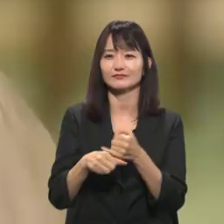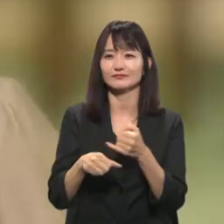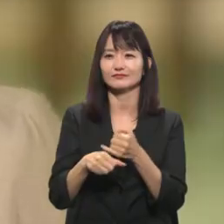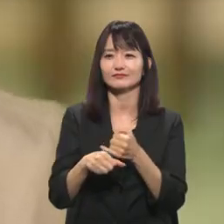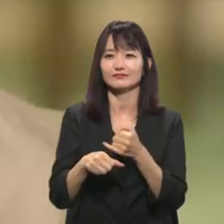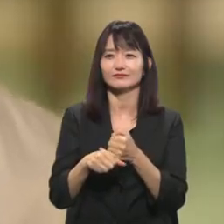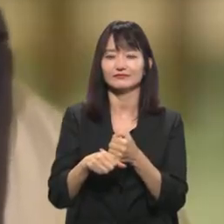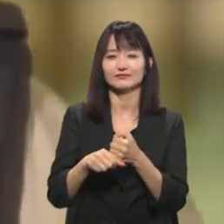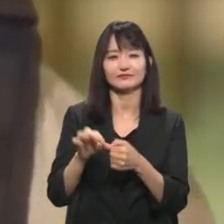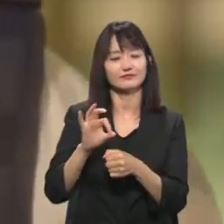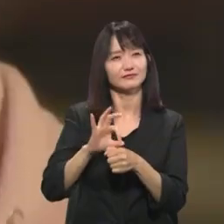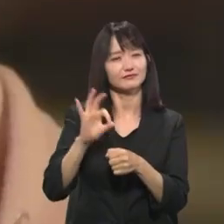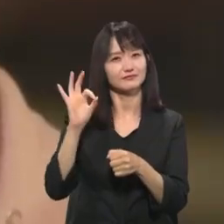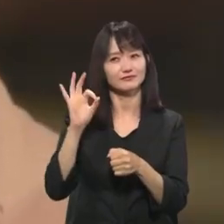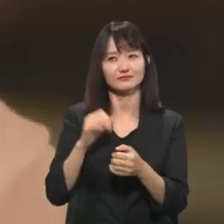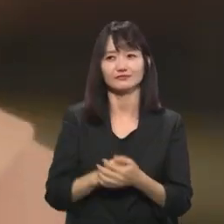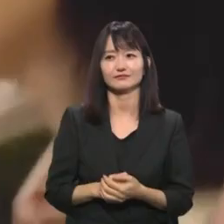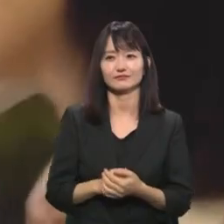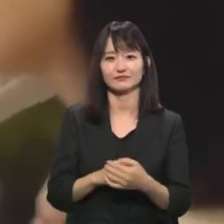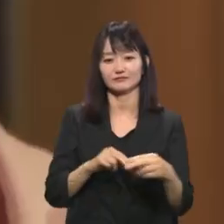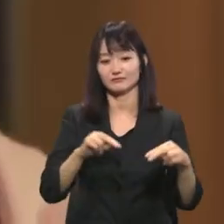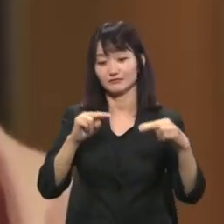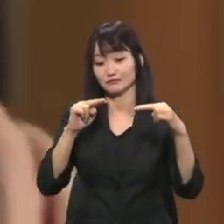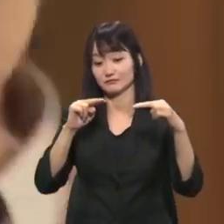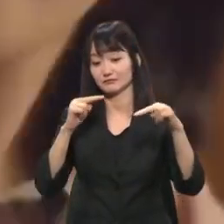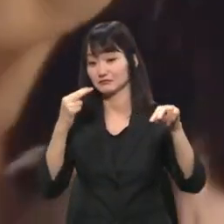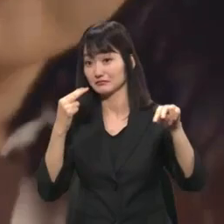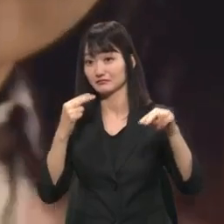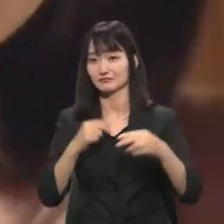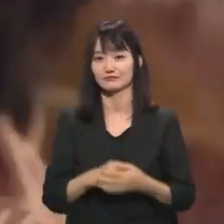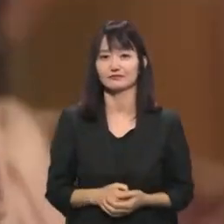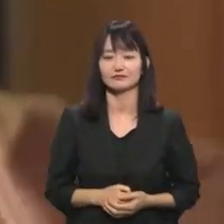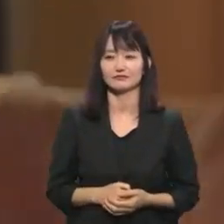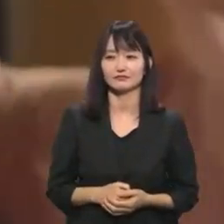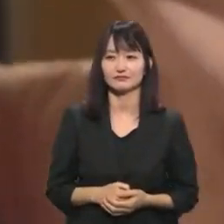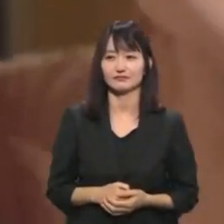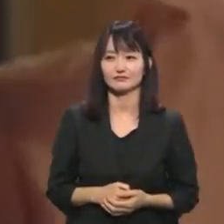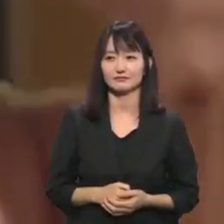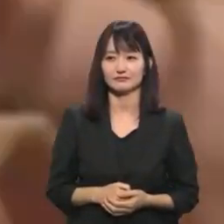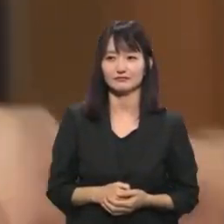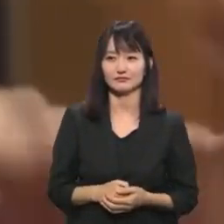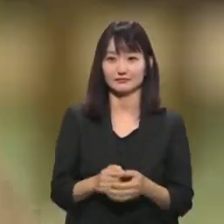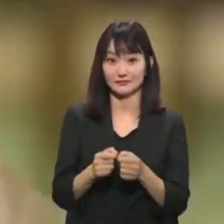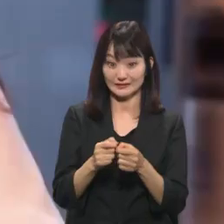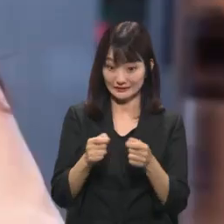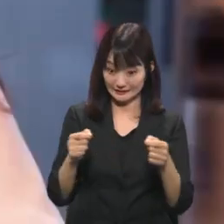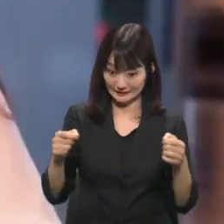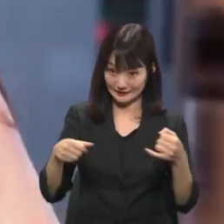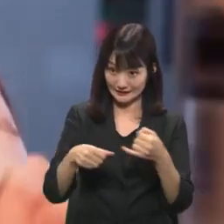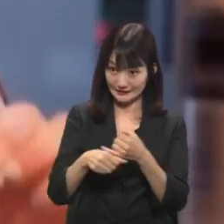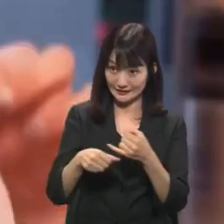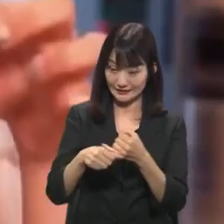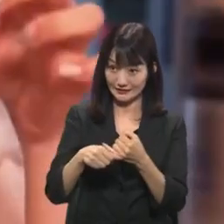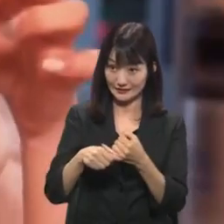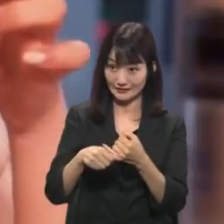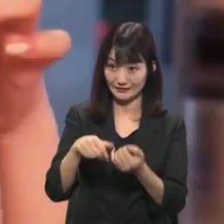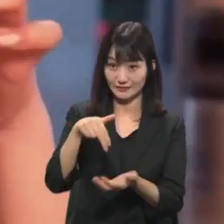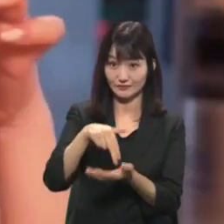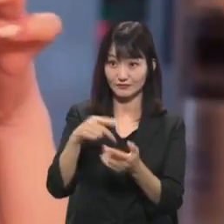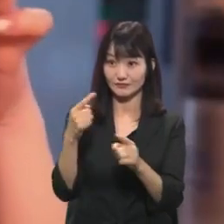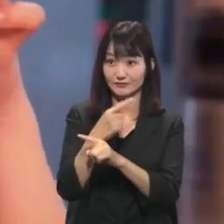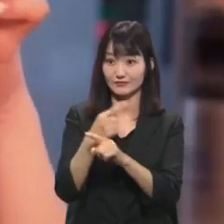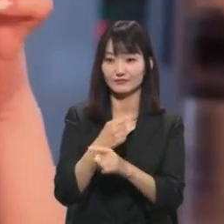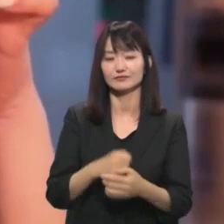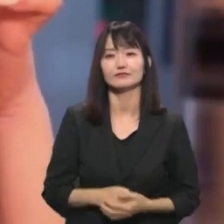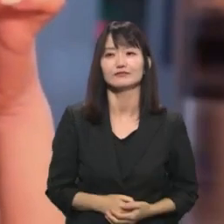눈도 못 마주치면서 대화를 하고 있는데 이제 장기 연애를 가면 확 돌에 관계가 달라지는 거죠 우리 몇 년 전에 데이트